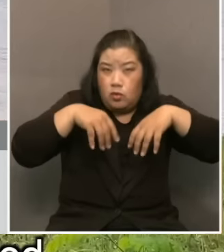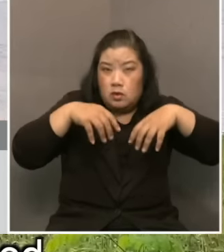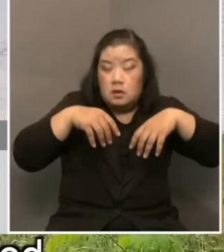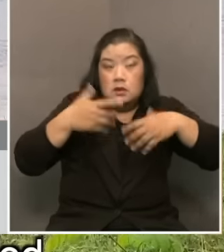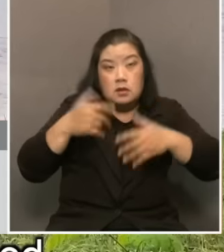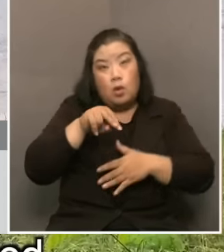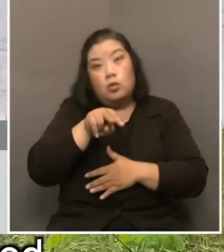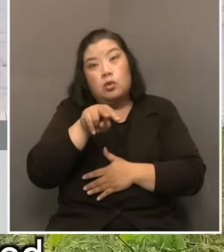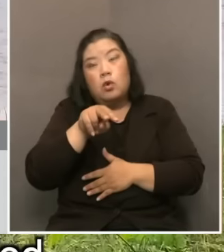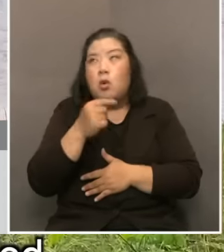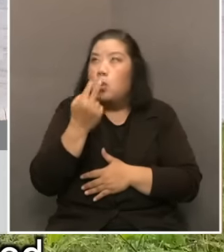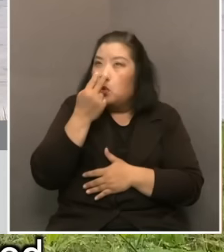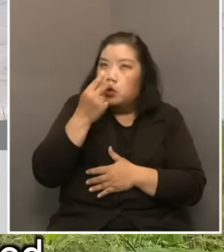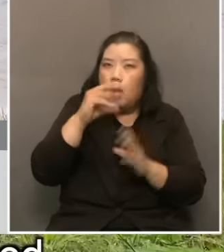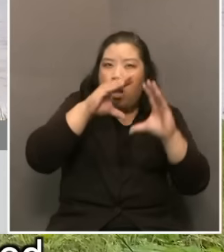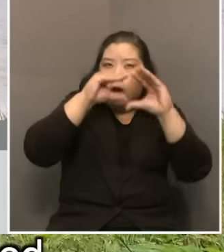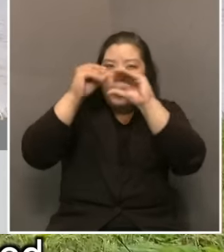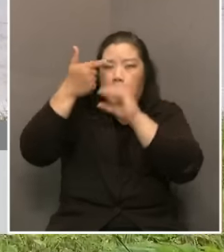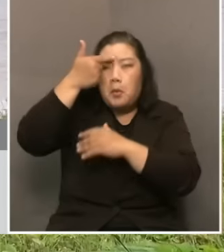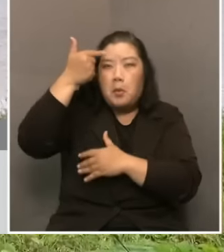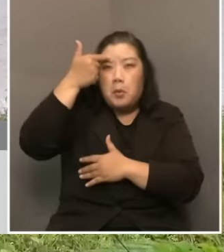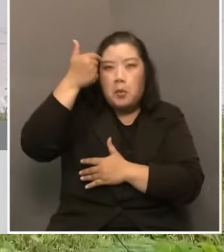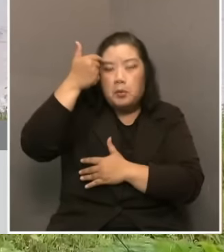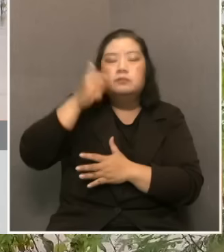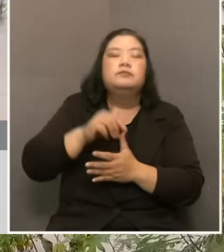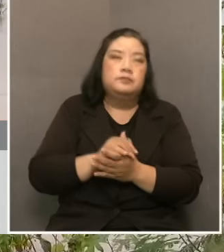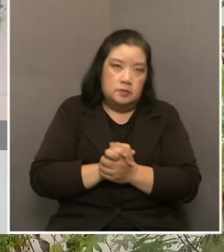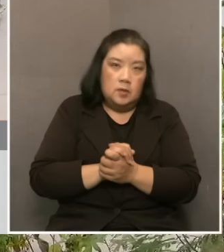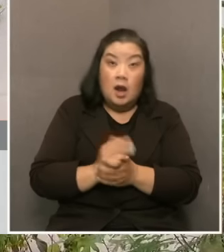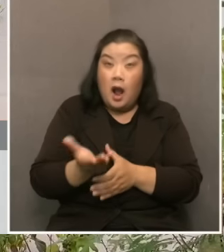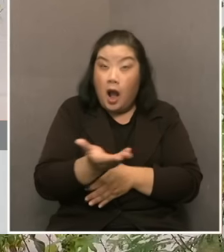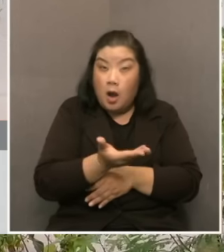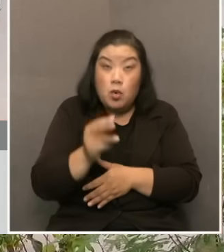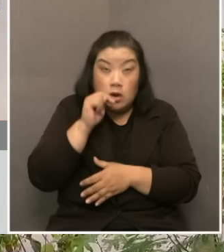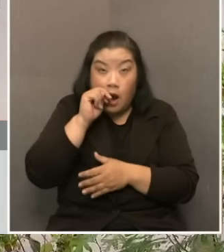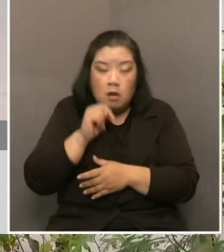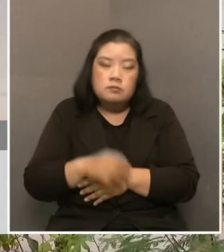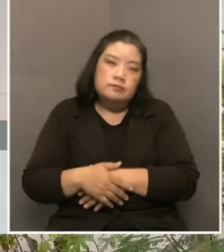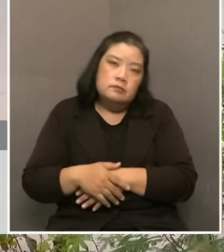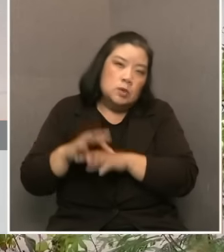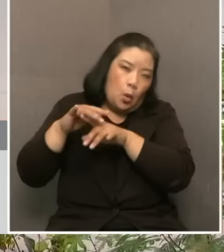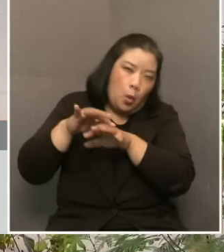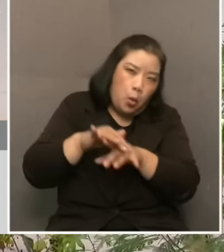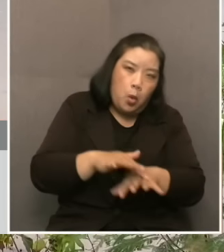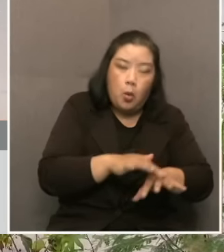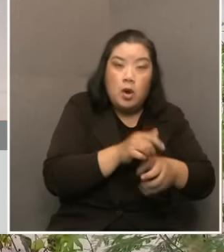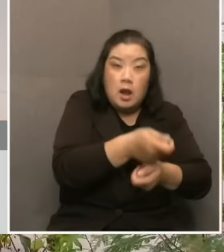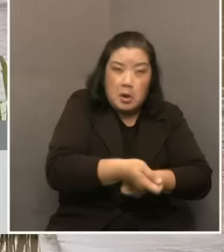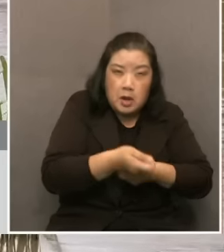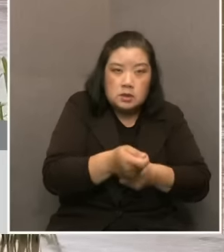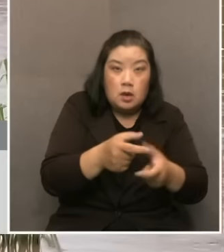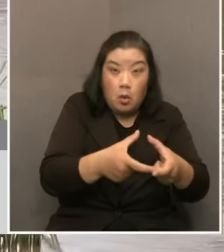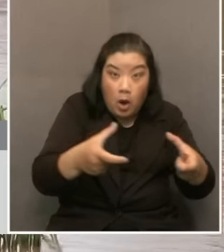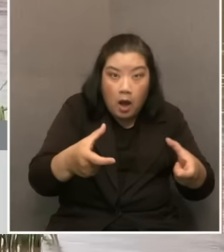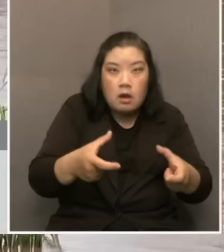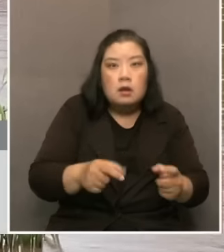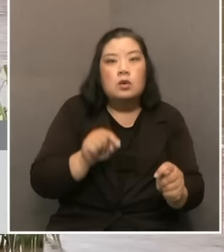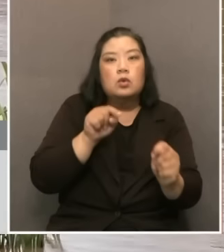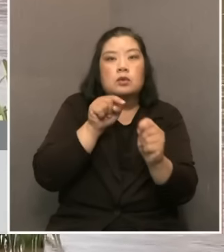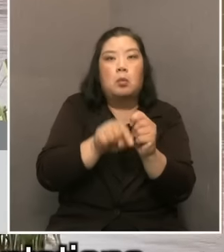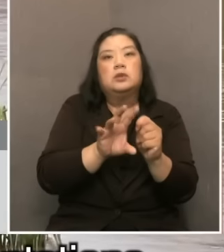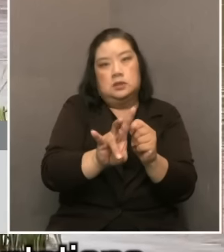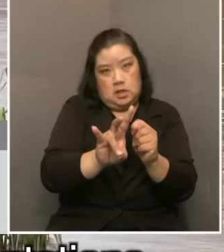สภาพท้องฟ้าที่มืดครึ้มตลอดทั้งวันนะคะส่งผลให้น้ำเอิล้นเข้าท่วมพื้นที่การเกษตร 7ตำบลของอำเภอเมืองจังหวัด